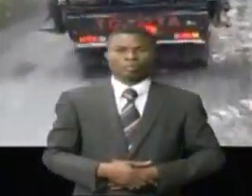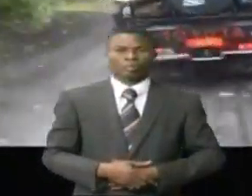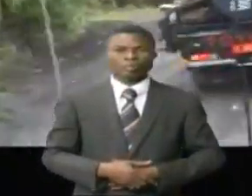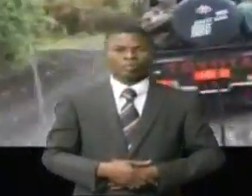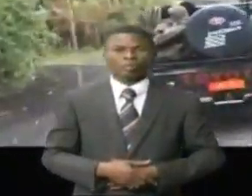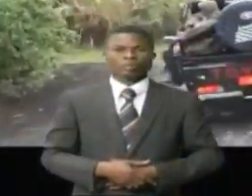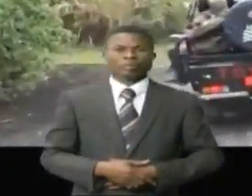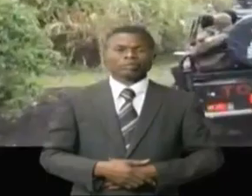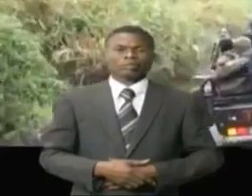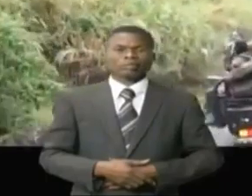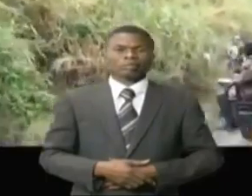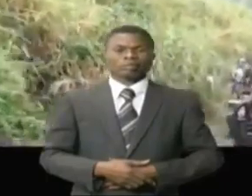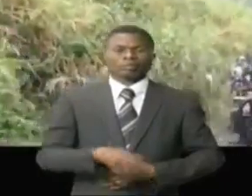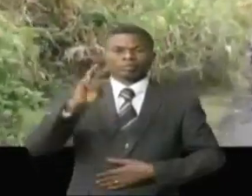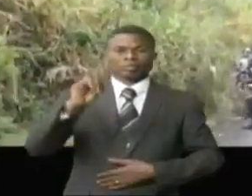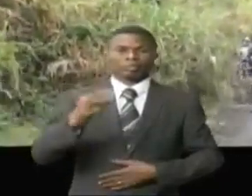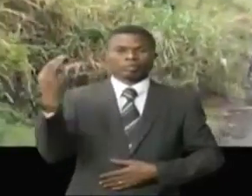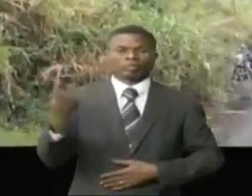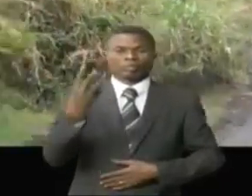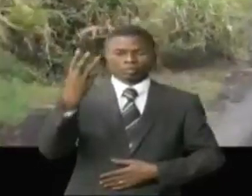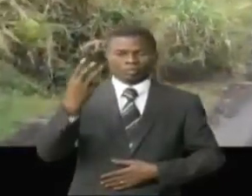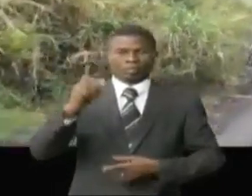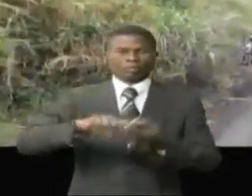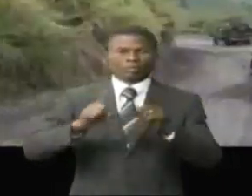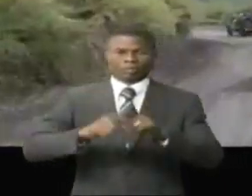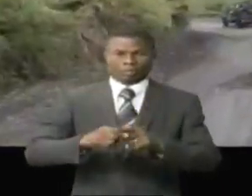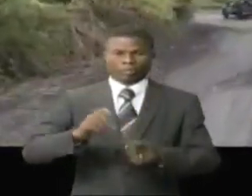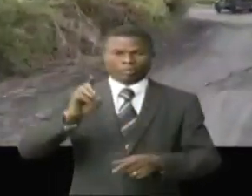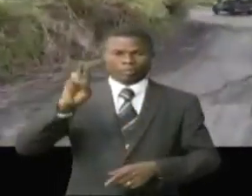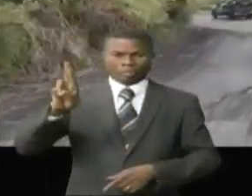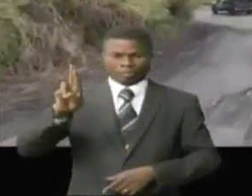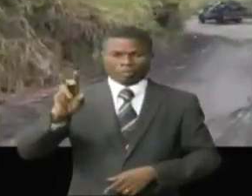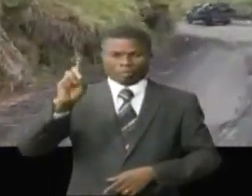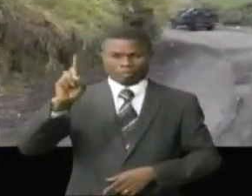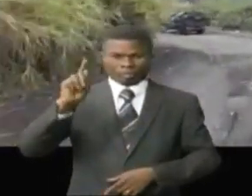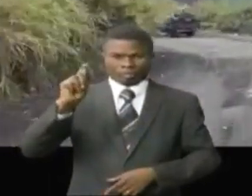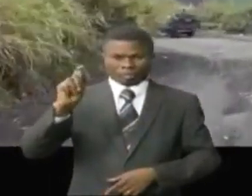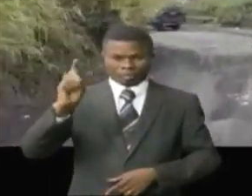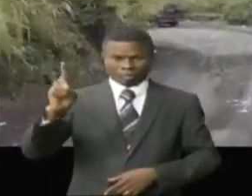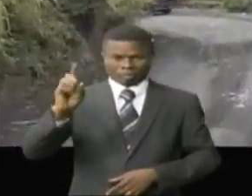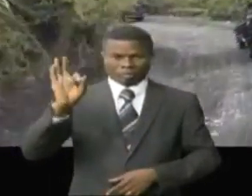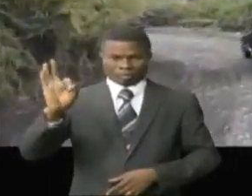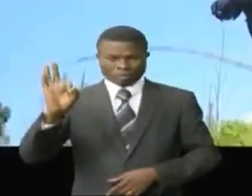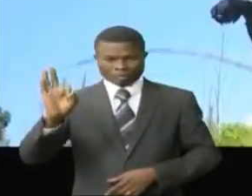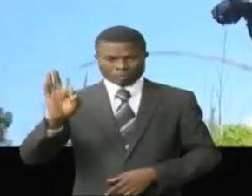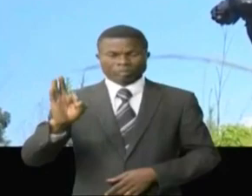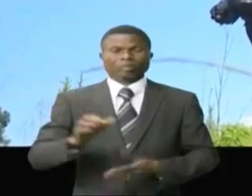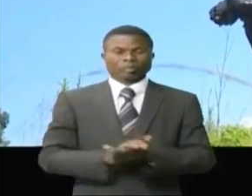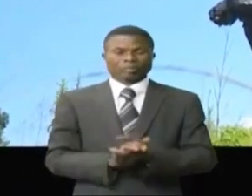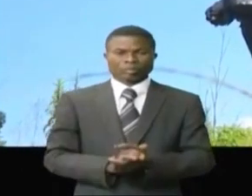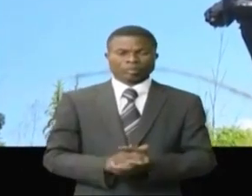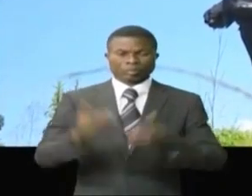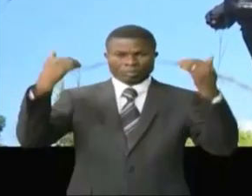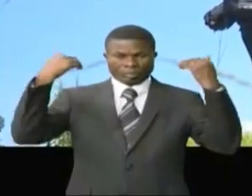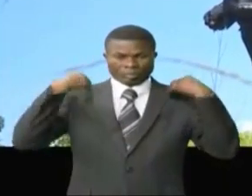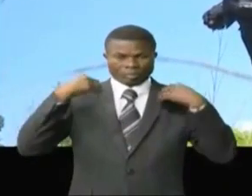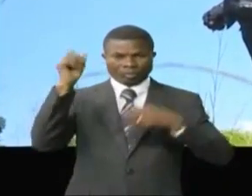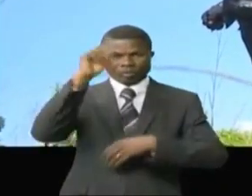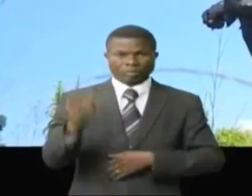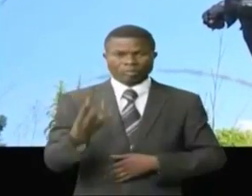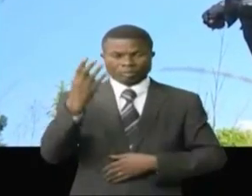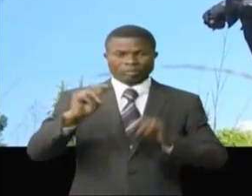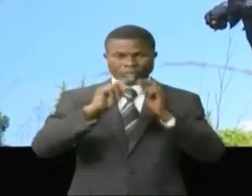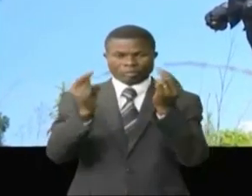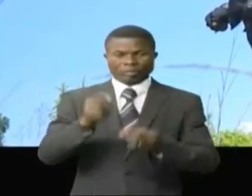par les terroristes du M23 et leurs alliés RDF dans le territoire de Massissi au Nord Kivu ces derniers temps, le commandant de la 34e